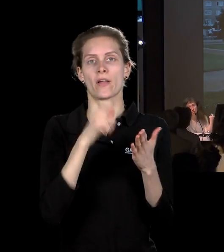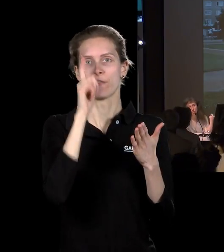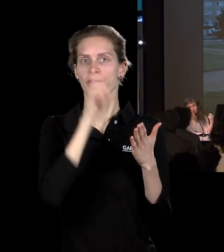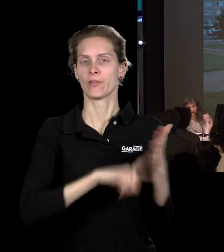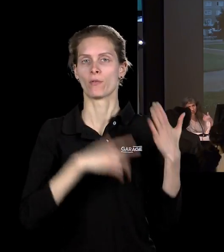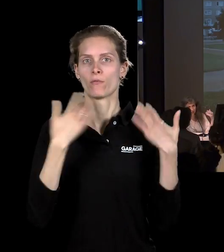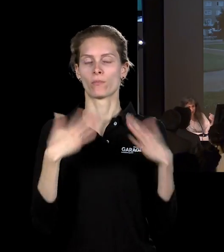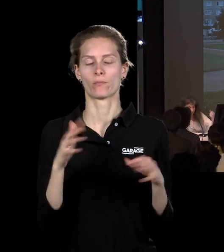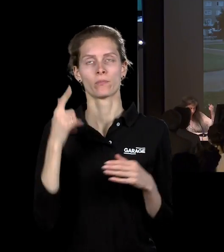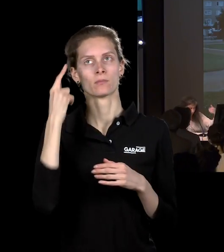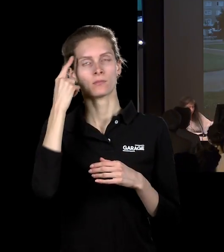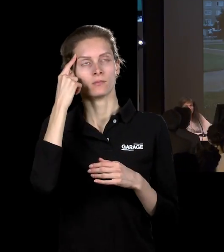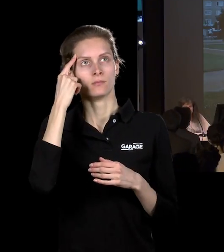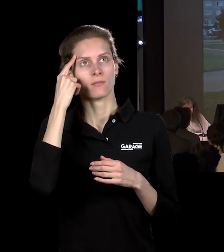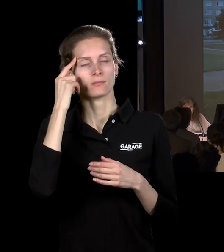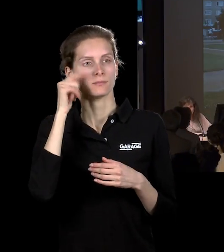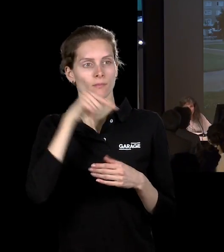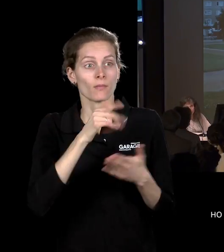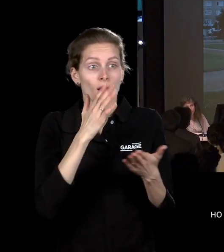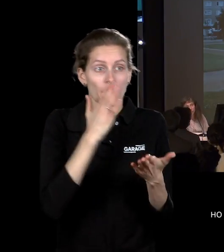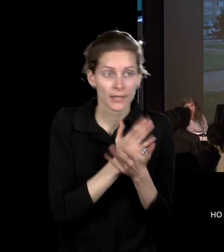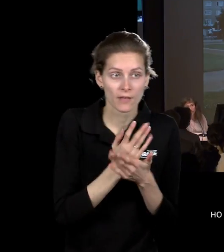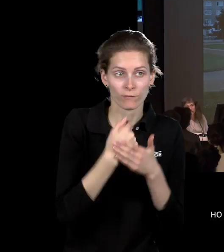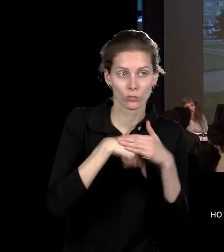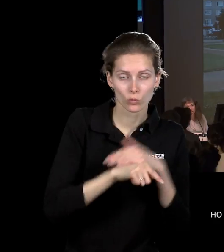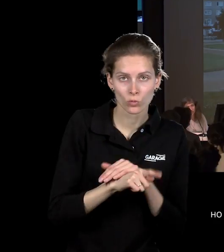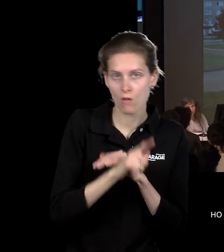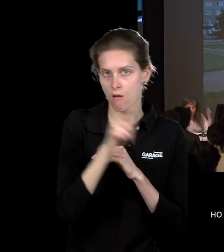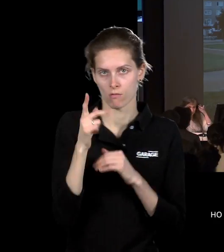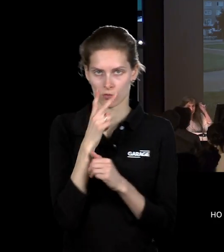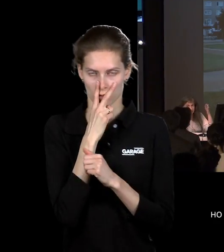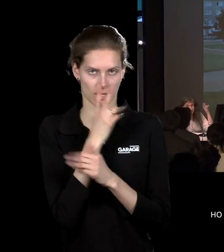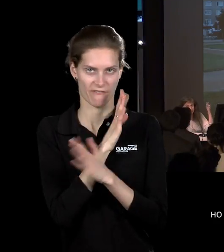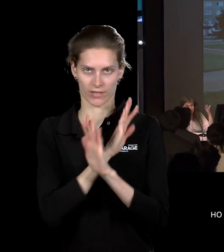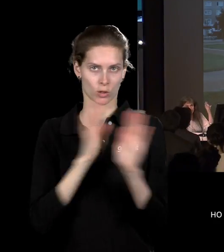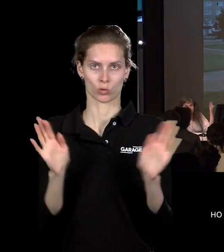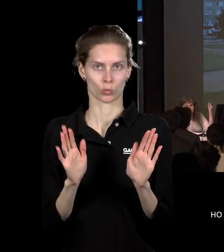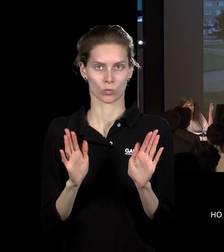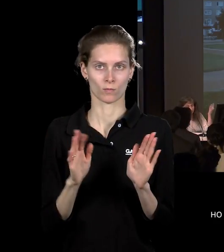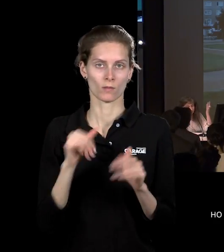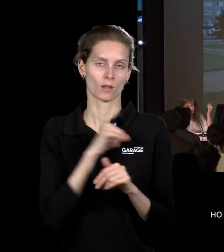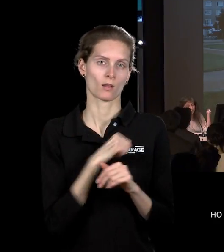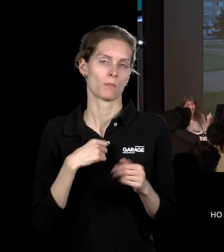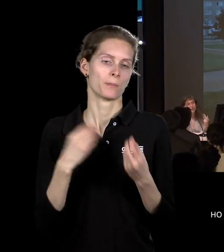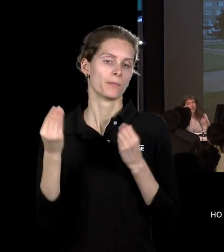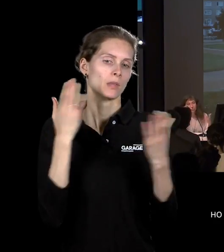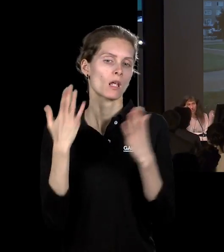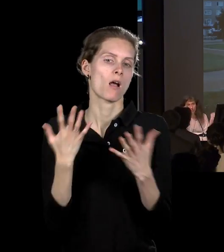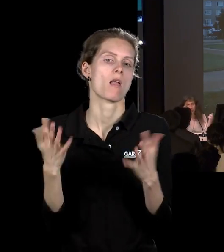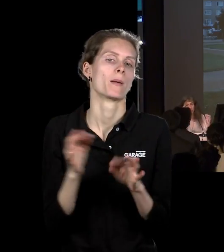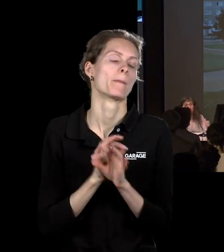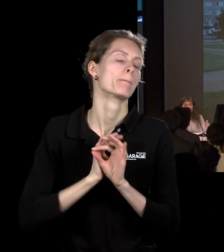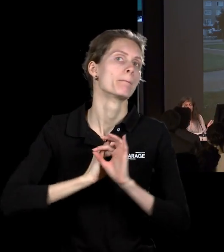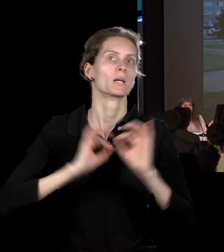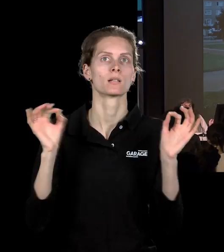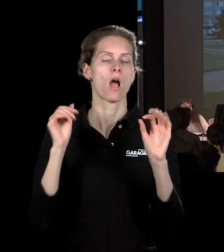умопостижимая скульптура. Вот ты знаешь, что она есть внутри, но ты ее не видишь. Ты можешь вот представить себе какая-то прекрасная скульптура, что там